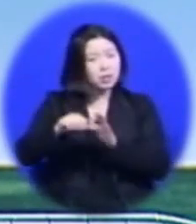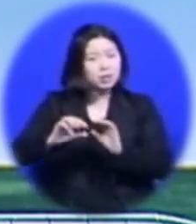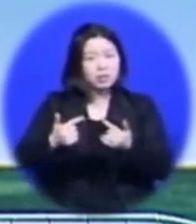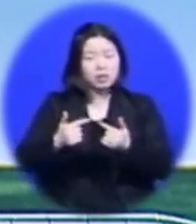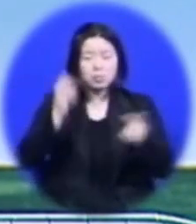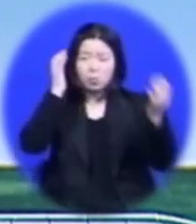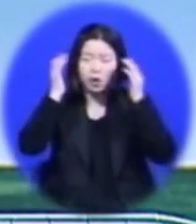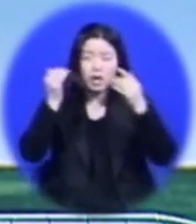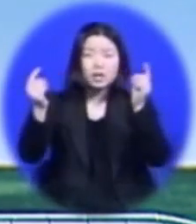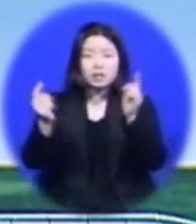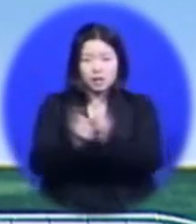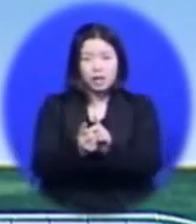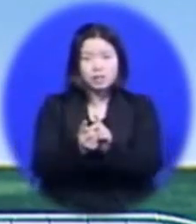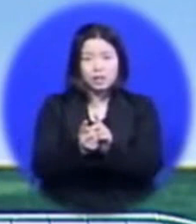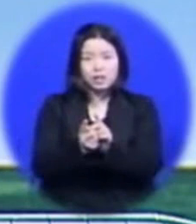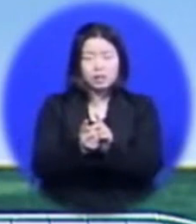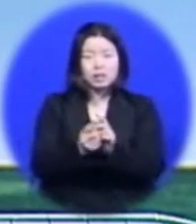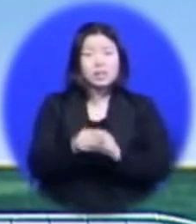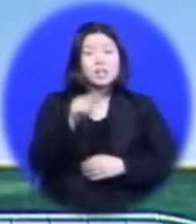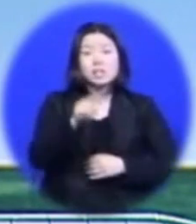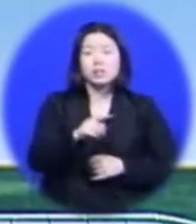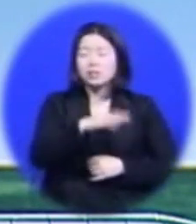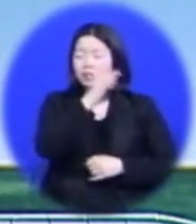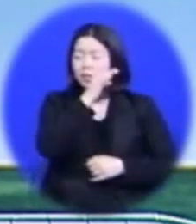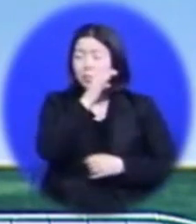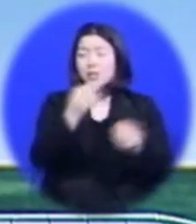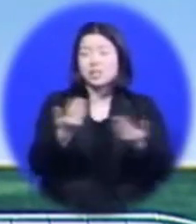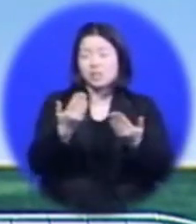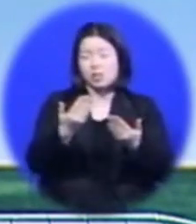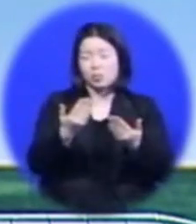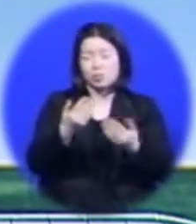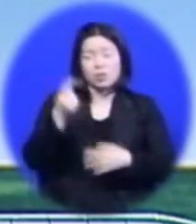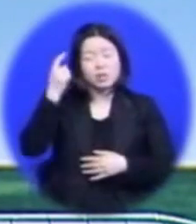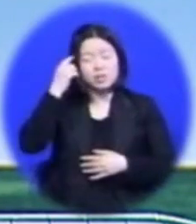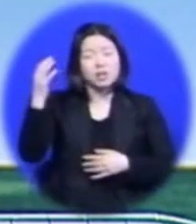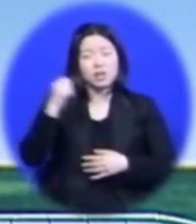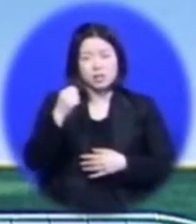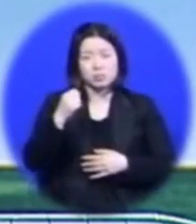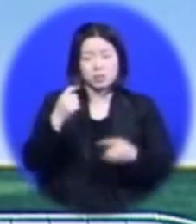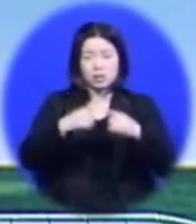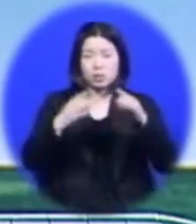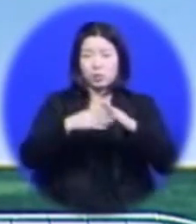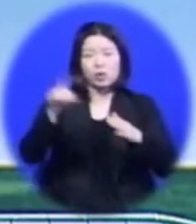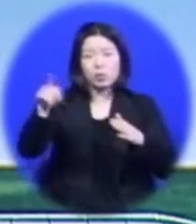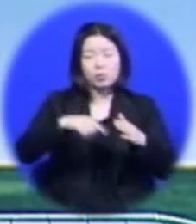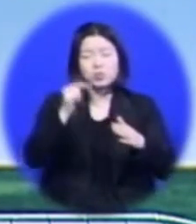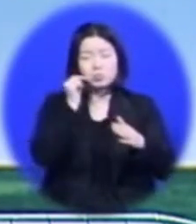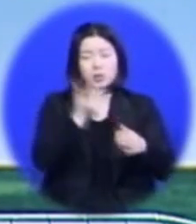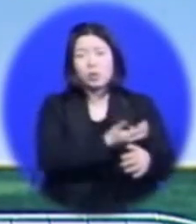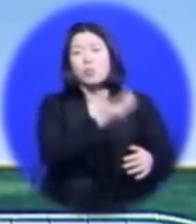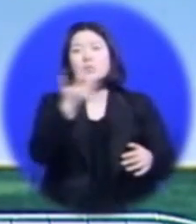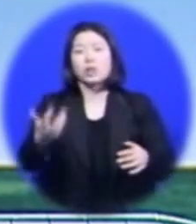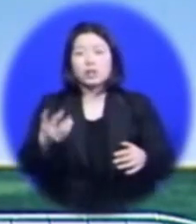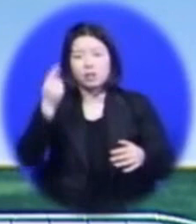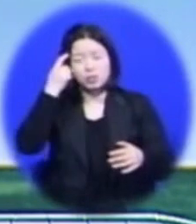당한다. 그건 창피한 일이에요. 교회 못 나와요. 교회 옮겨가야 돼요.